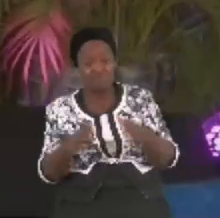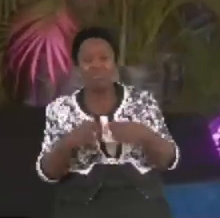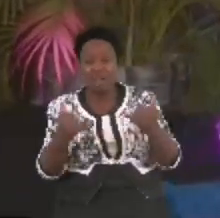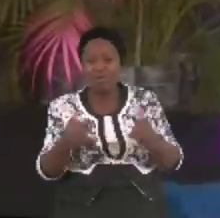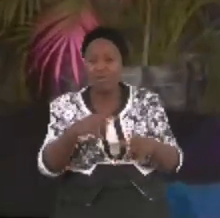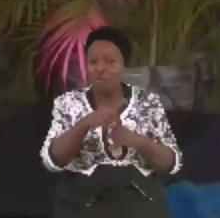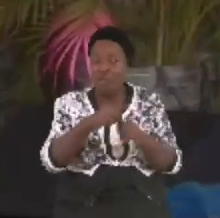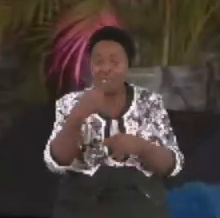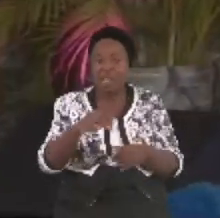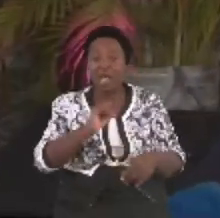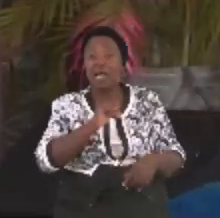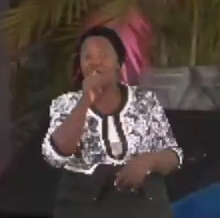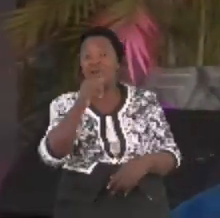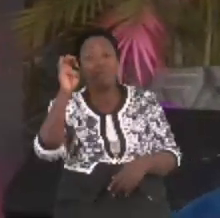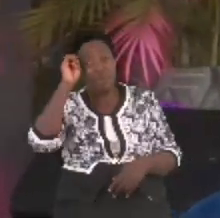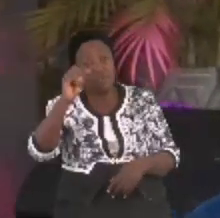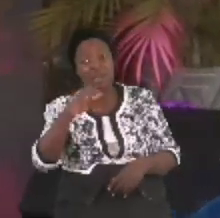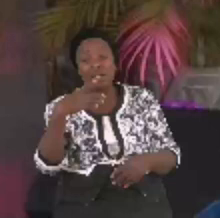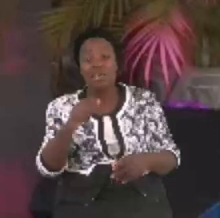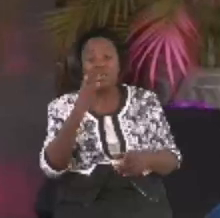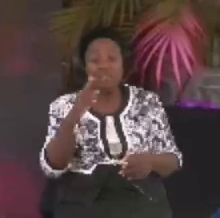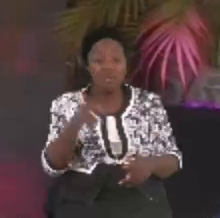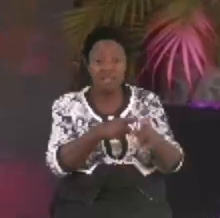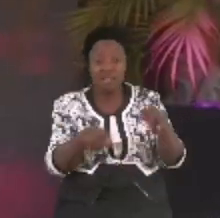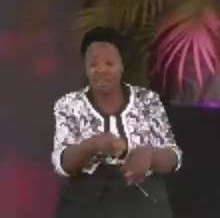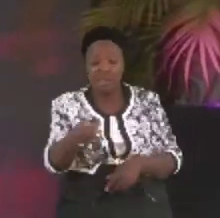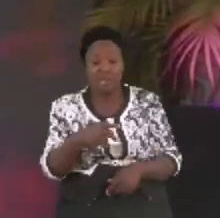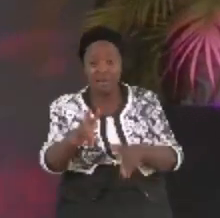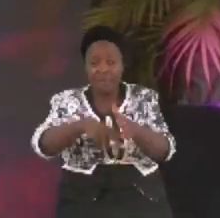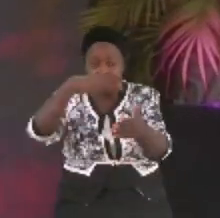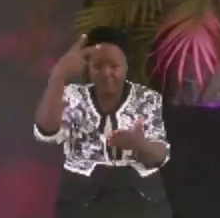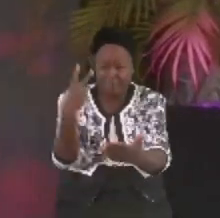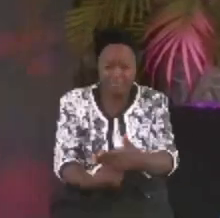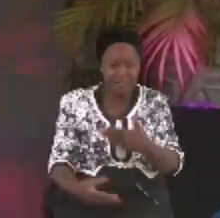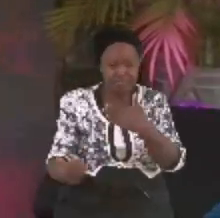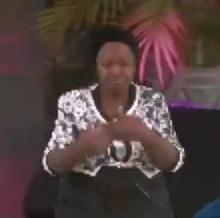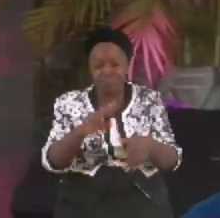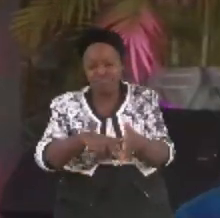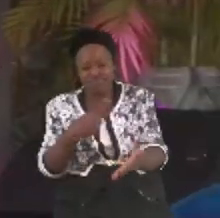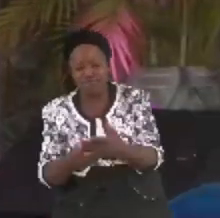il a dit, c'est moi, ils sont tombés par terre.